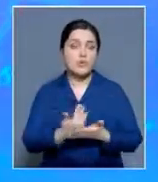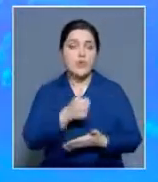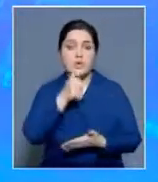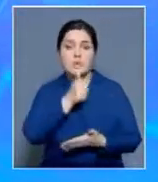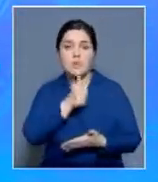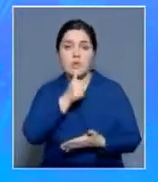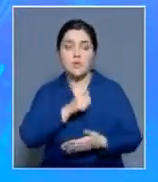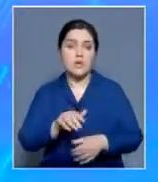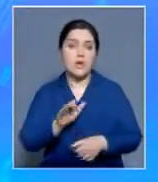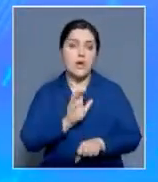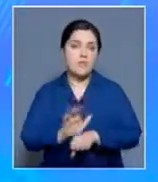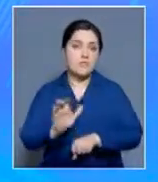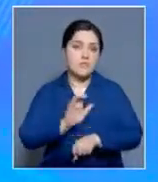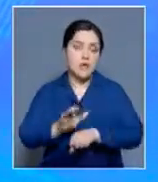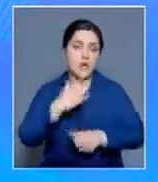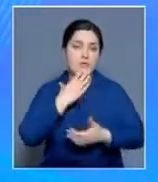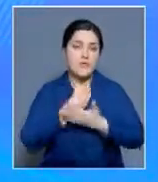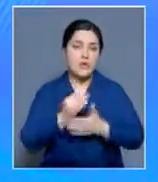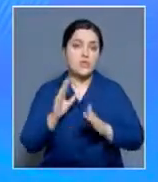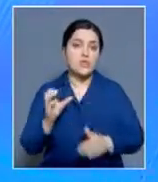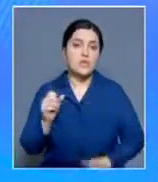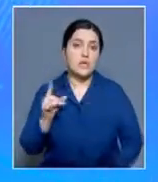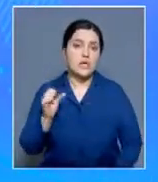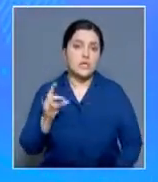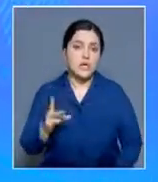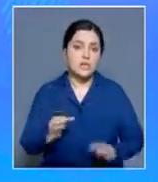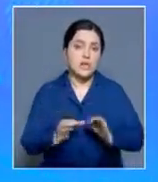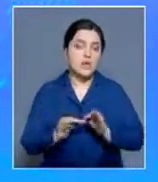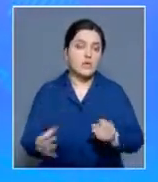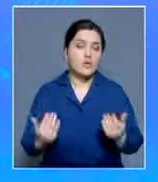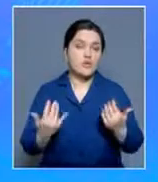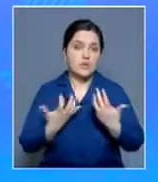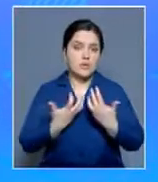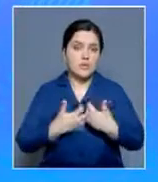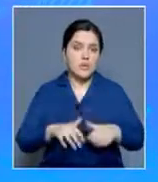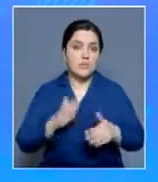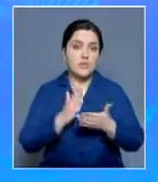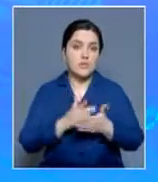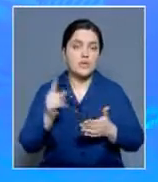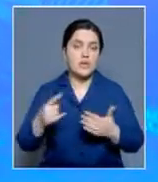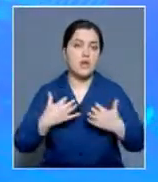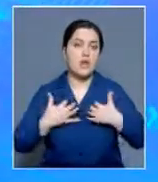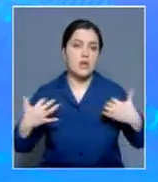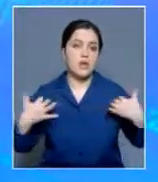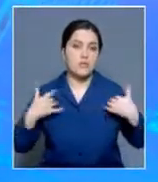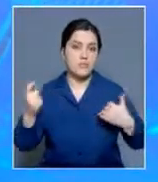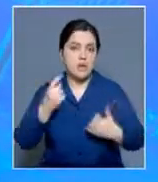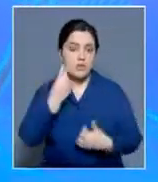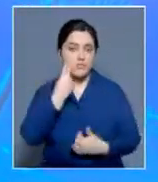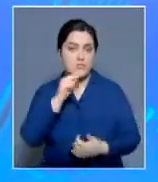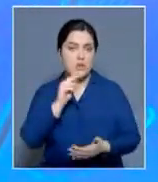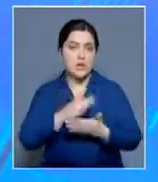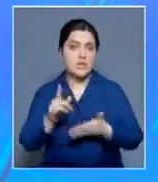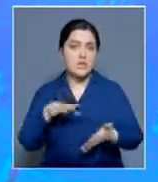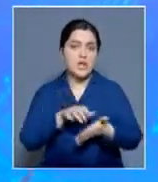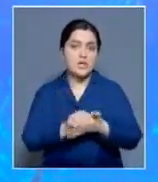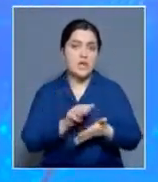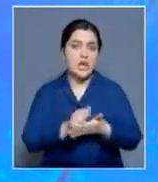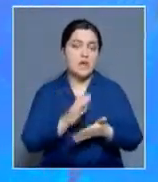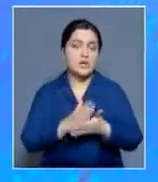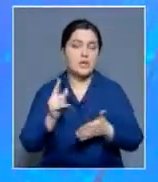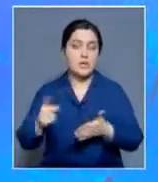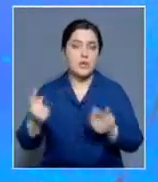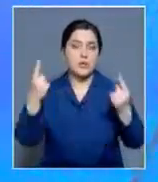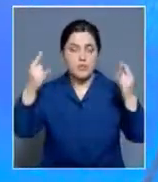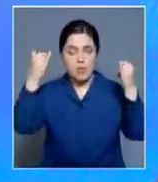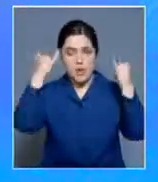способы сбыта и экспорта своей продукции. Только в Сарканском районе сегодня насчитывается около десятка племенных хозяйств. Все они в основном заняты разведением крупного